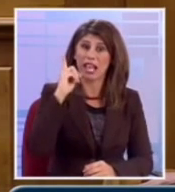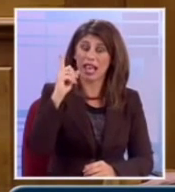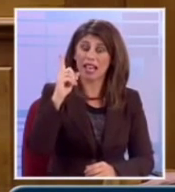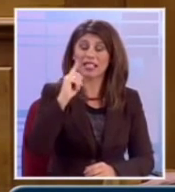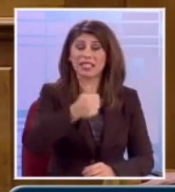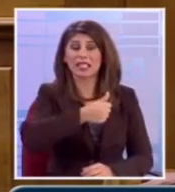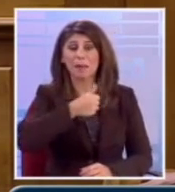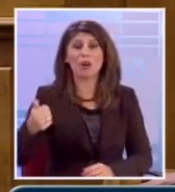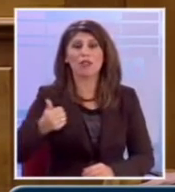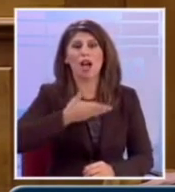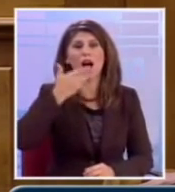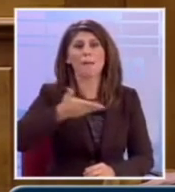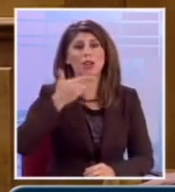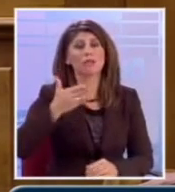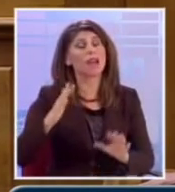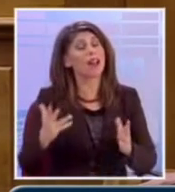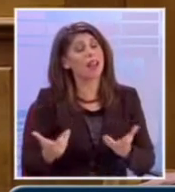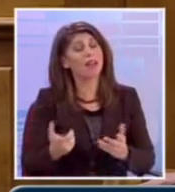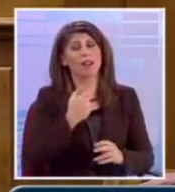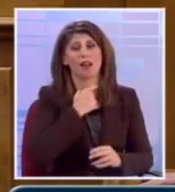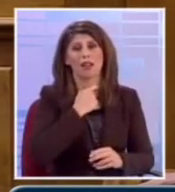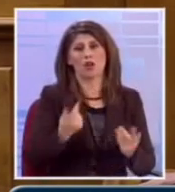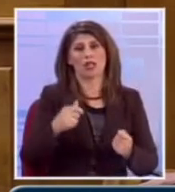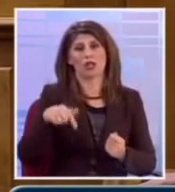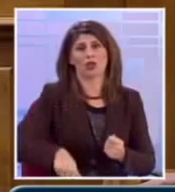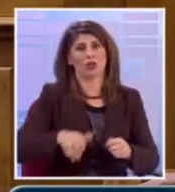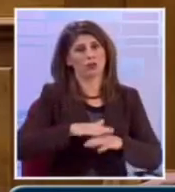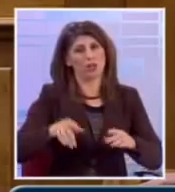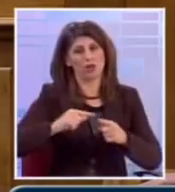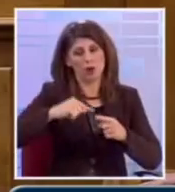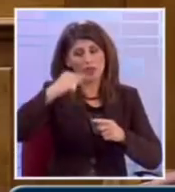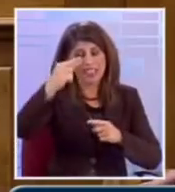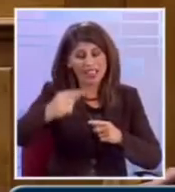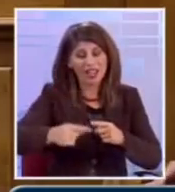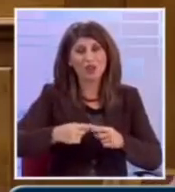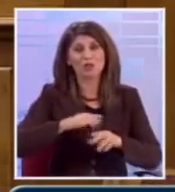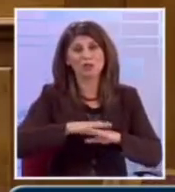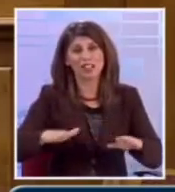και μοναδικός απολογισμός που είναι όμως αναγκαίον να γίνει τώρα που κλείνει αυτός ο κύκλος.